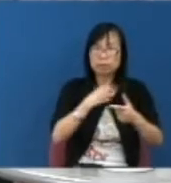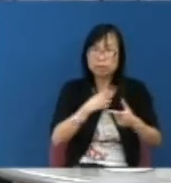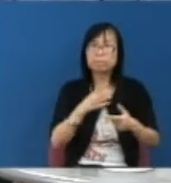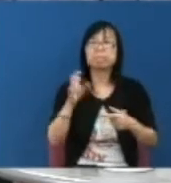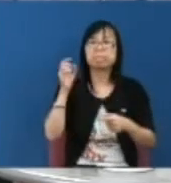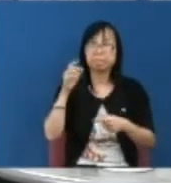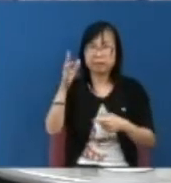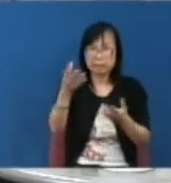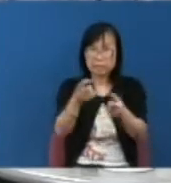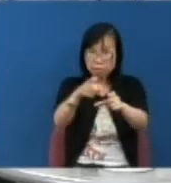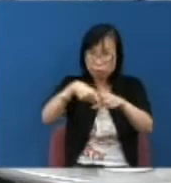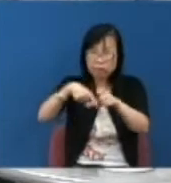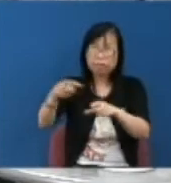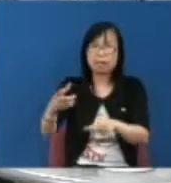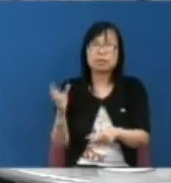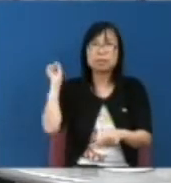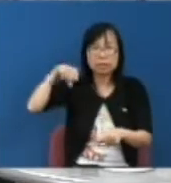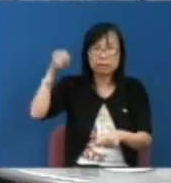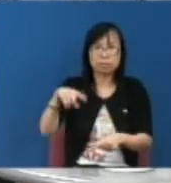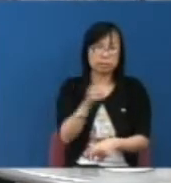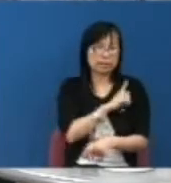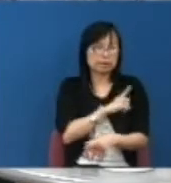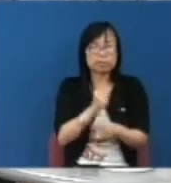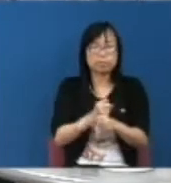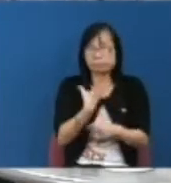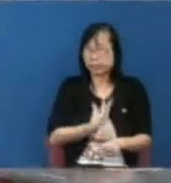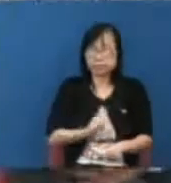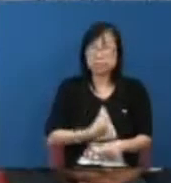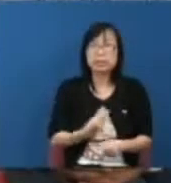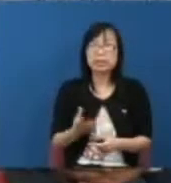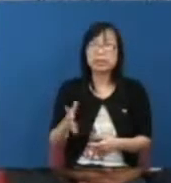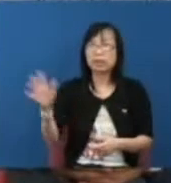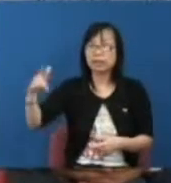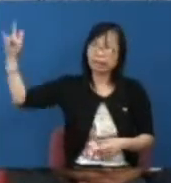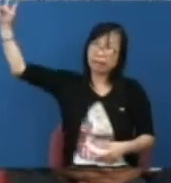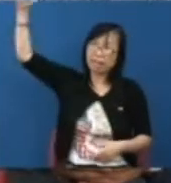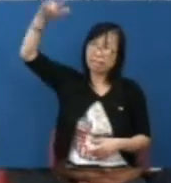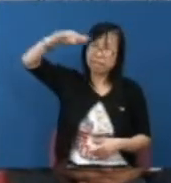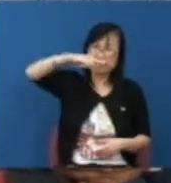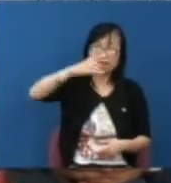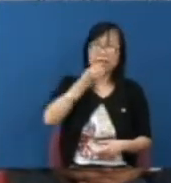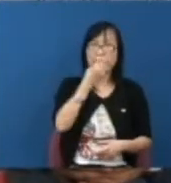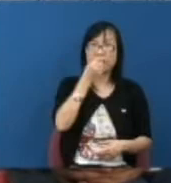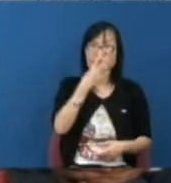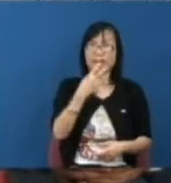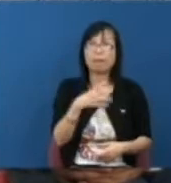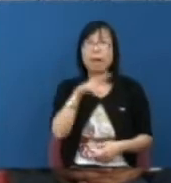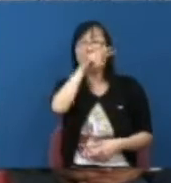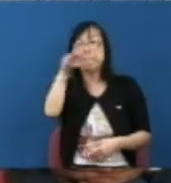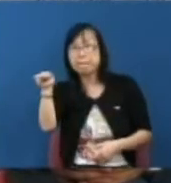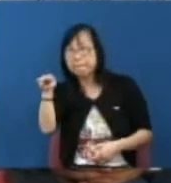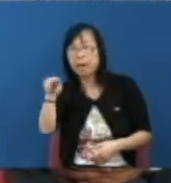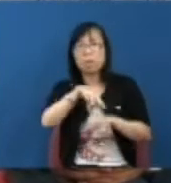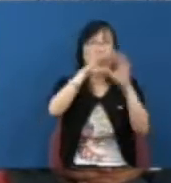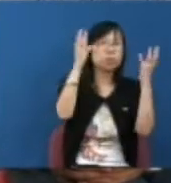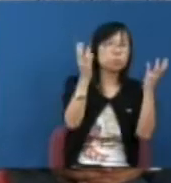咯，就唔可以好似自己單打獨鬥咁慘啫喎。 係啊，跟住我哋搭飛機翻嚟香港啊，一飛落嚟咁啊，望下依所